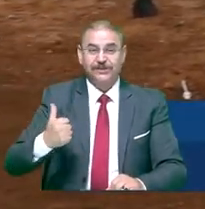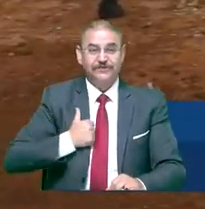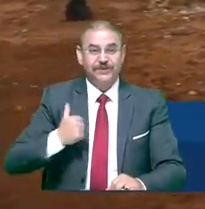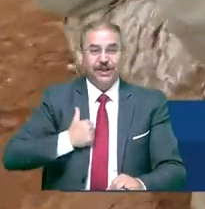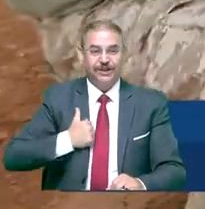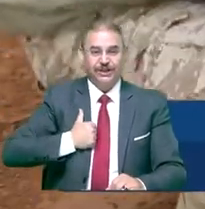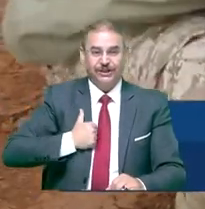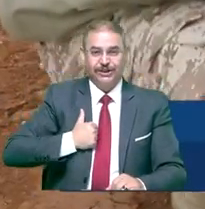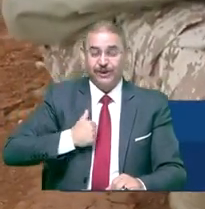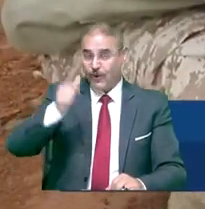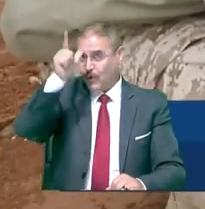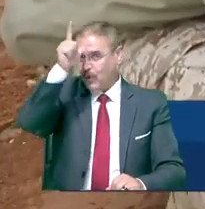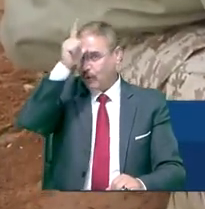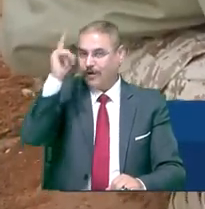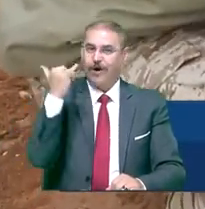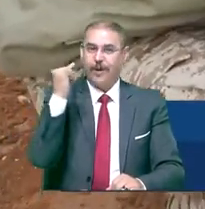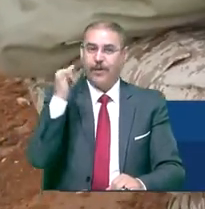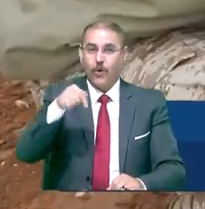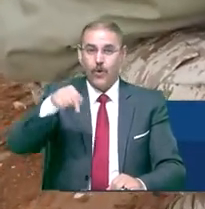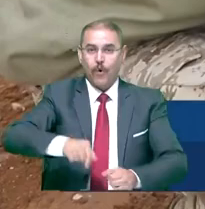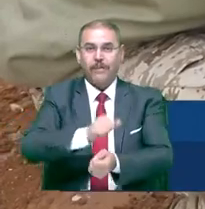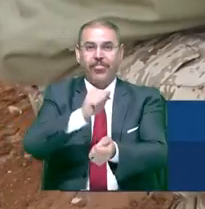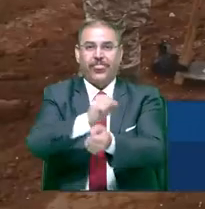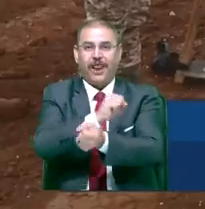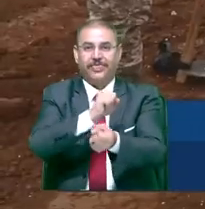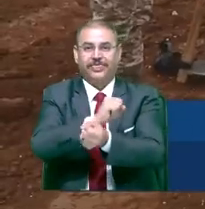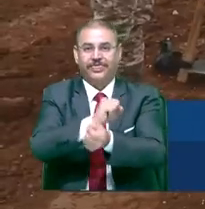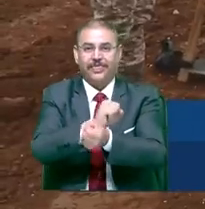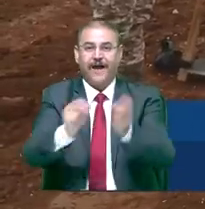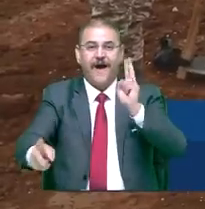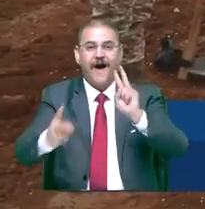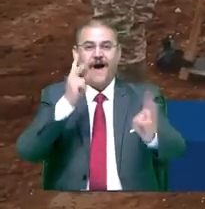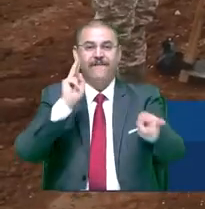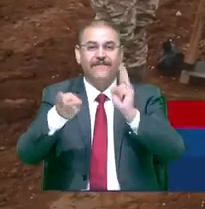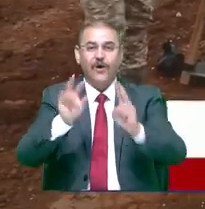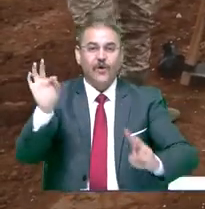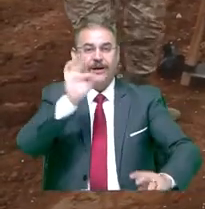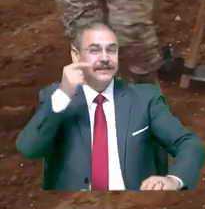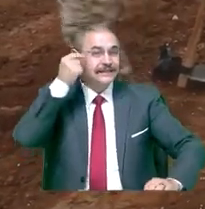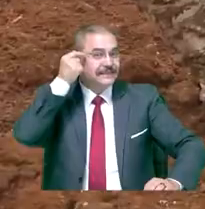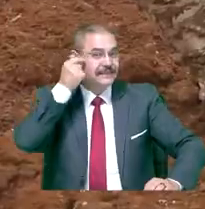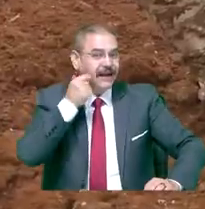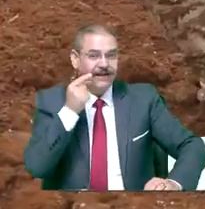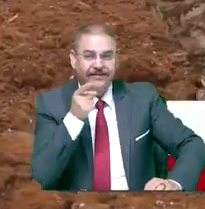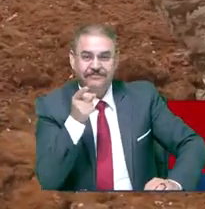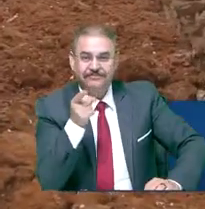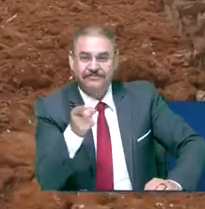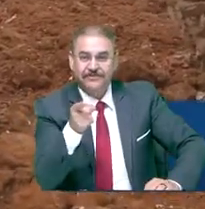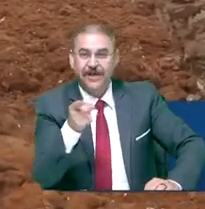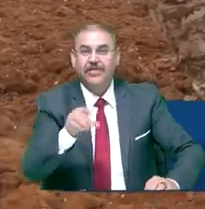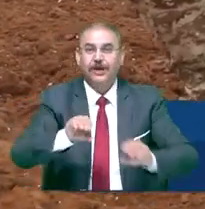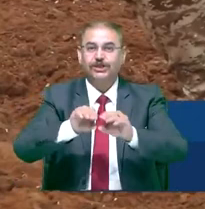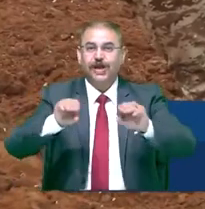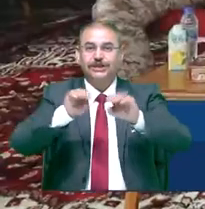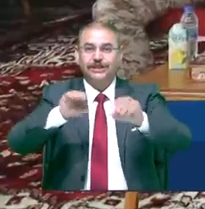الجيش العربي اليوم الثلاثاء بيوم الشجره في مدينه الشيخ خليفه بن زايد ال نهيان السكريه الزرقاء